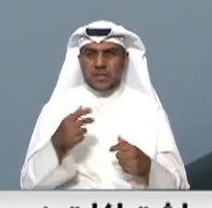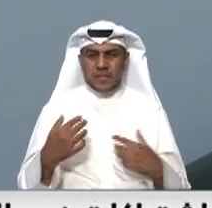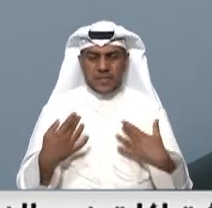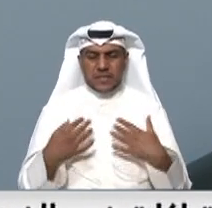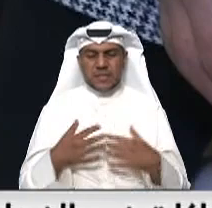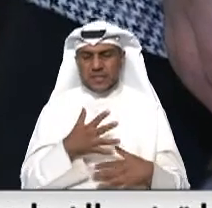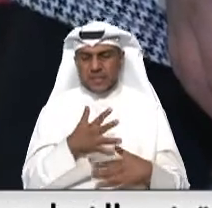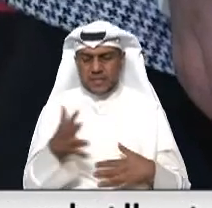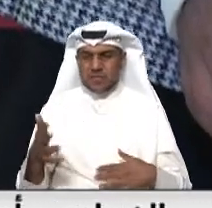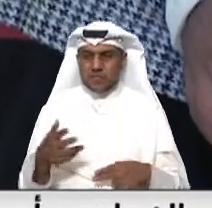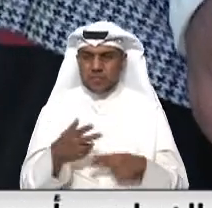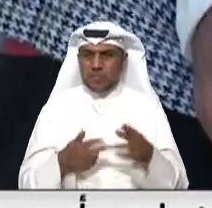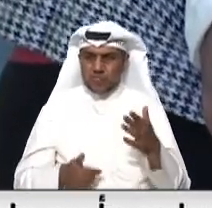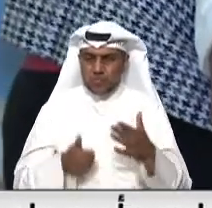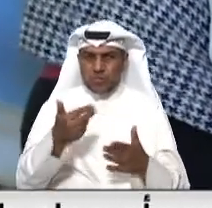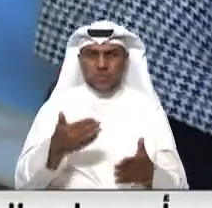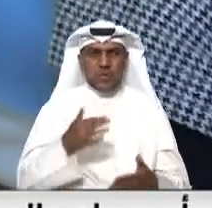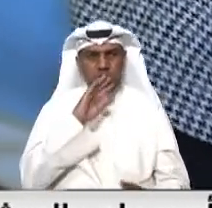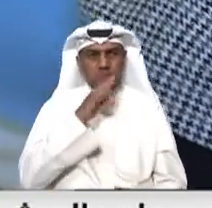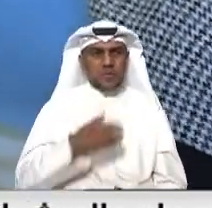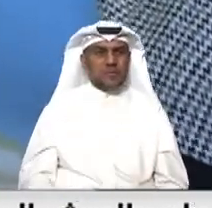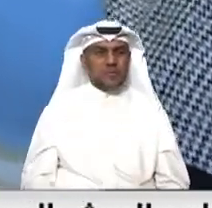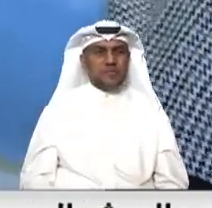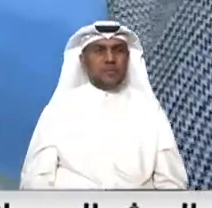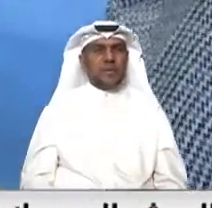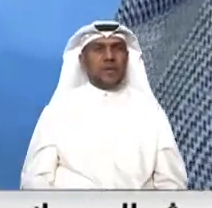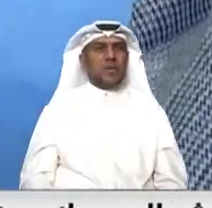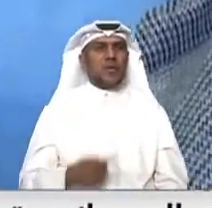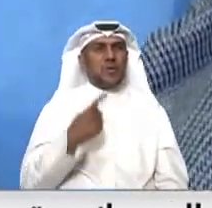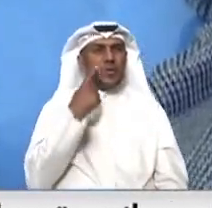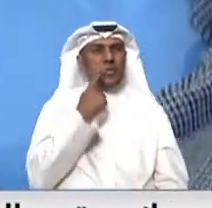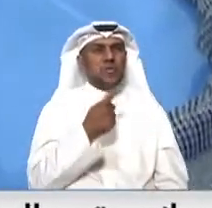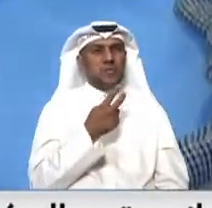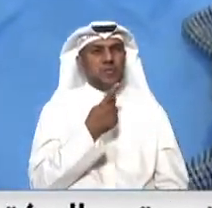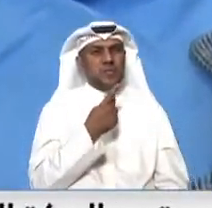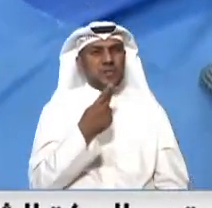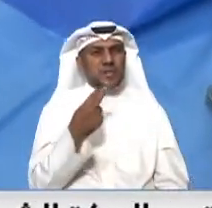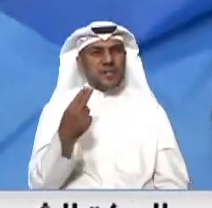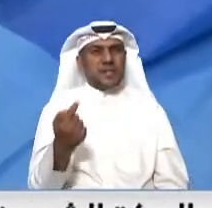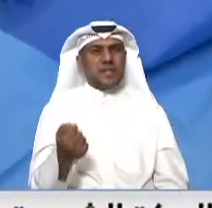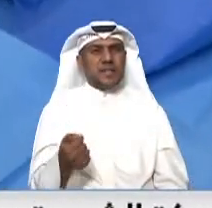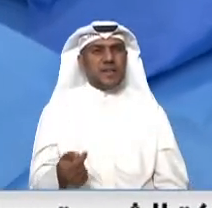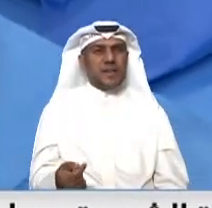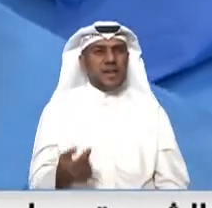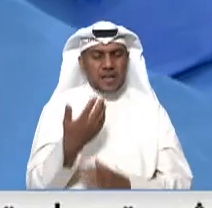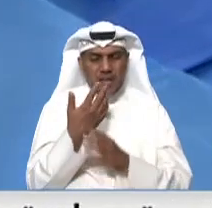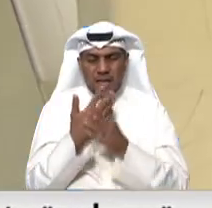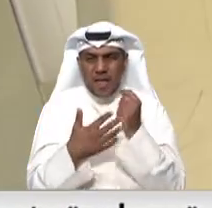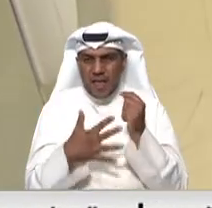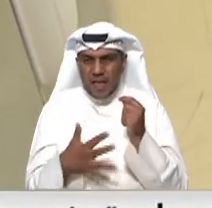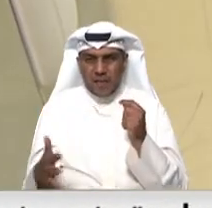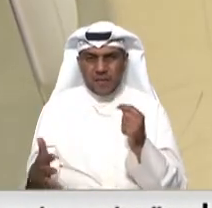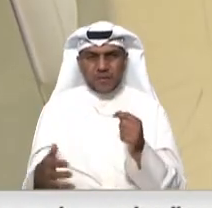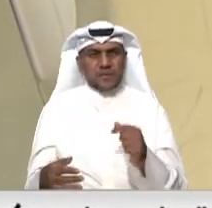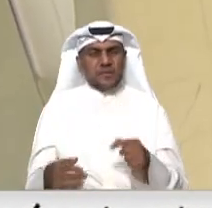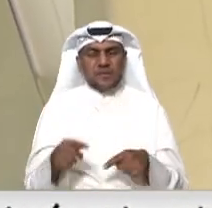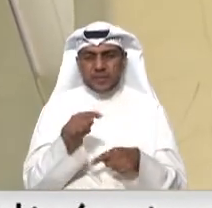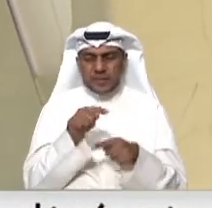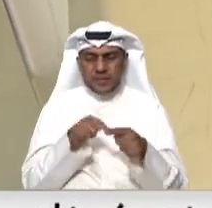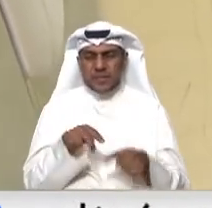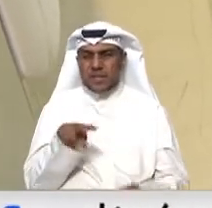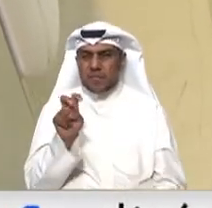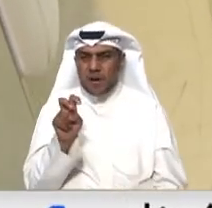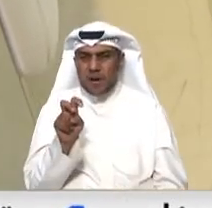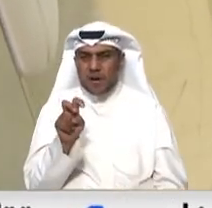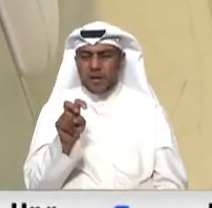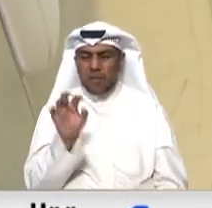تصيب الاطفال في الكويت نسبه الشفاء لمختلف انواع السرطانات الاطفال 80% في البلاد اذا